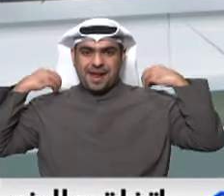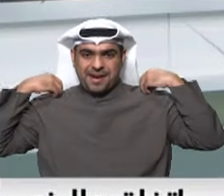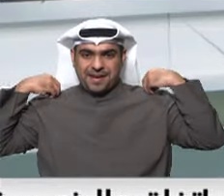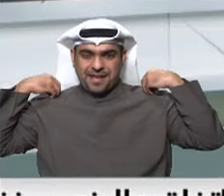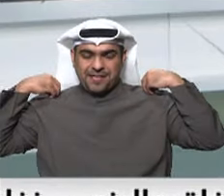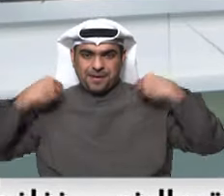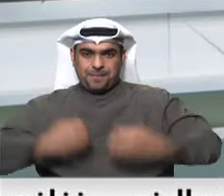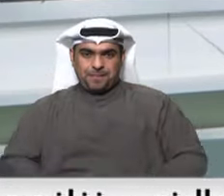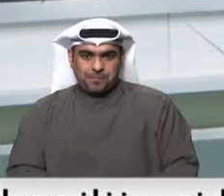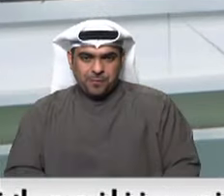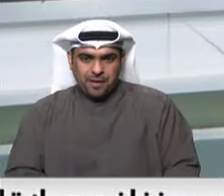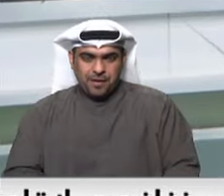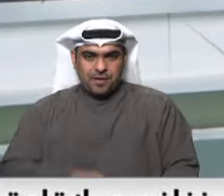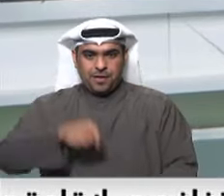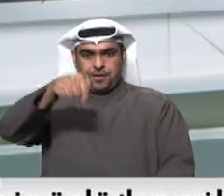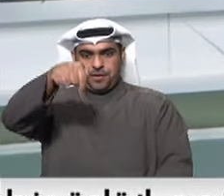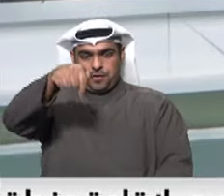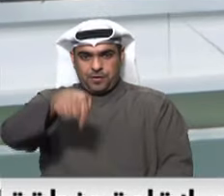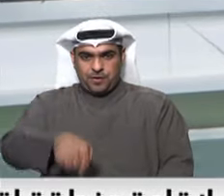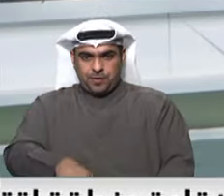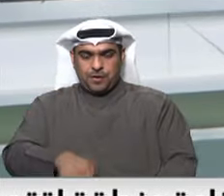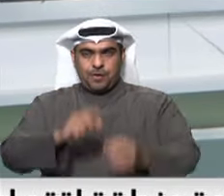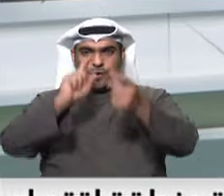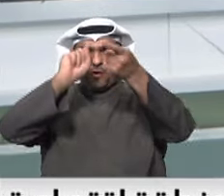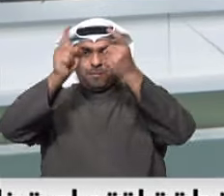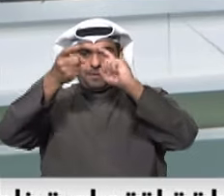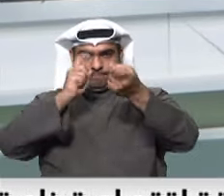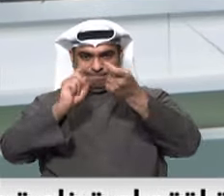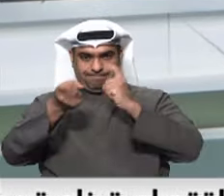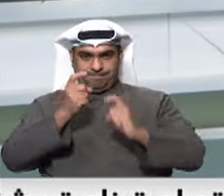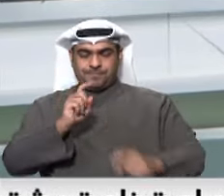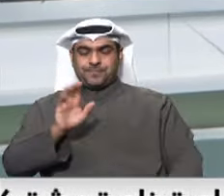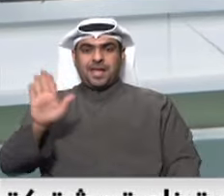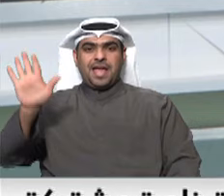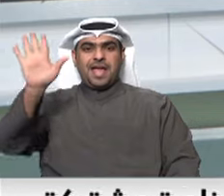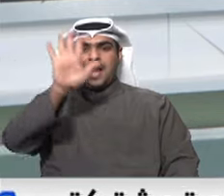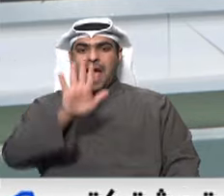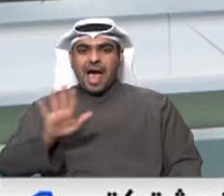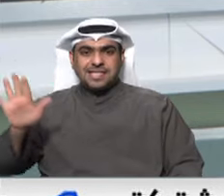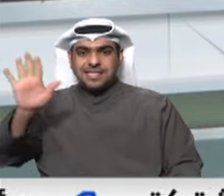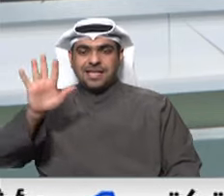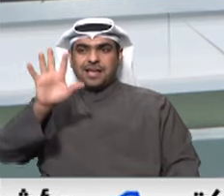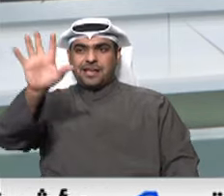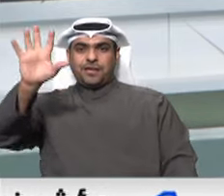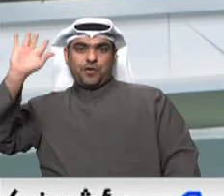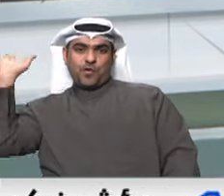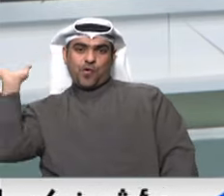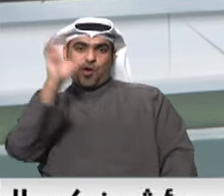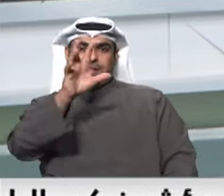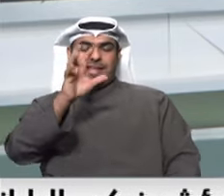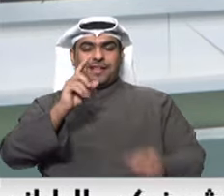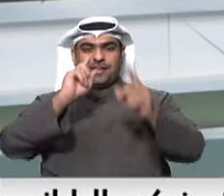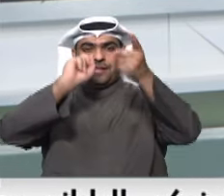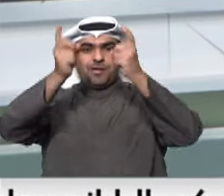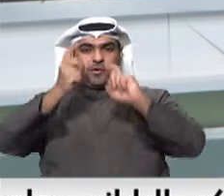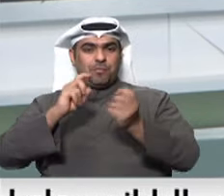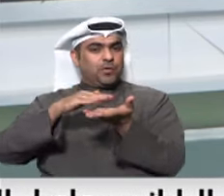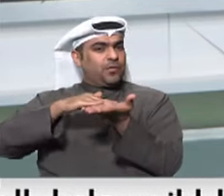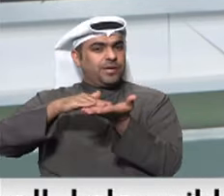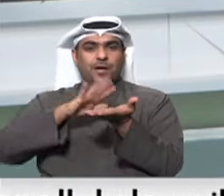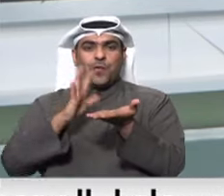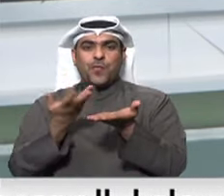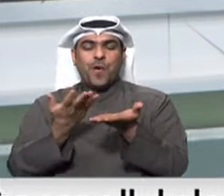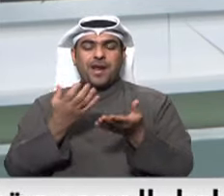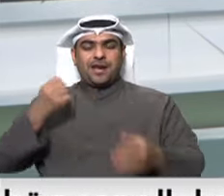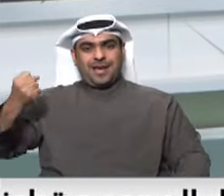تنطلق اليوم منافسات النسخه الحاد من بطوله اسيا لكره اليد والتي تستضيفها مملكه البحرين الشقيقه على صاله مدينه